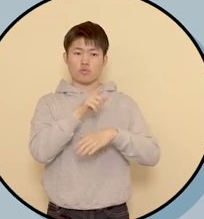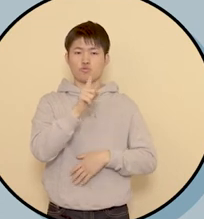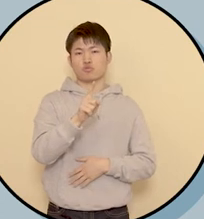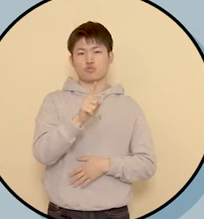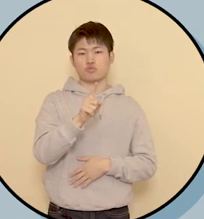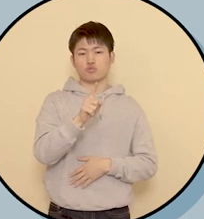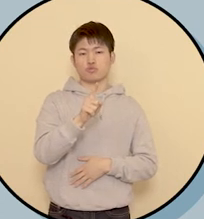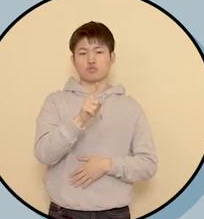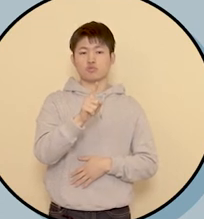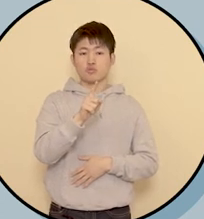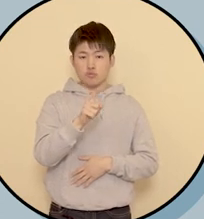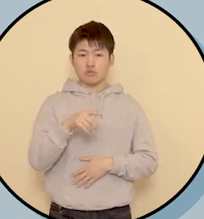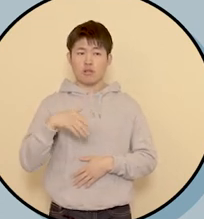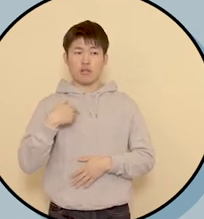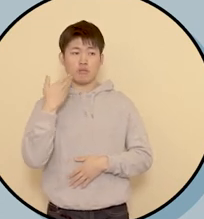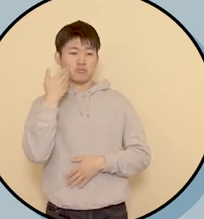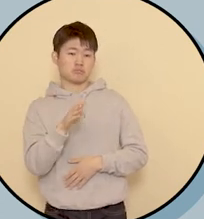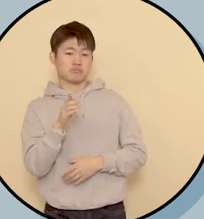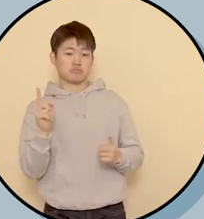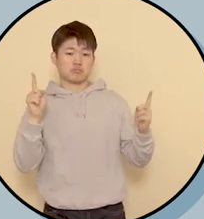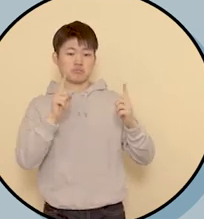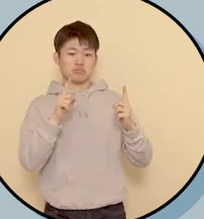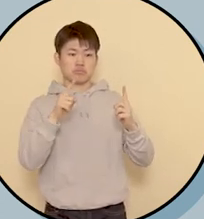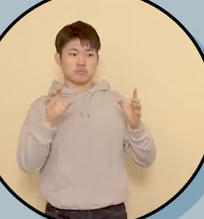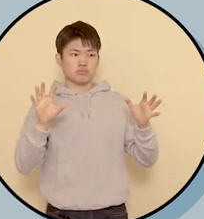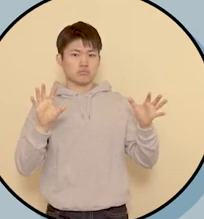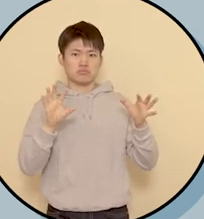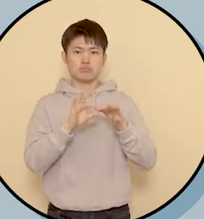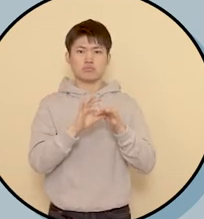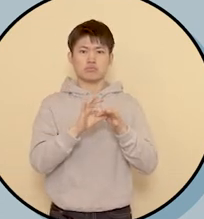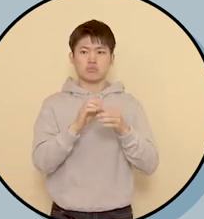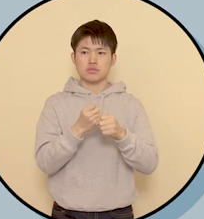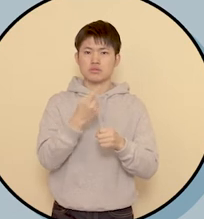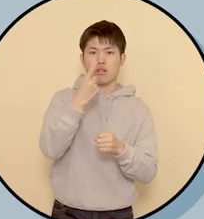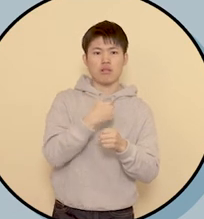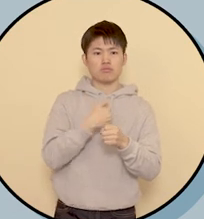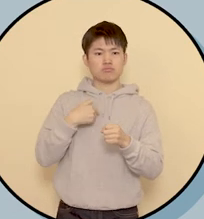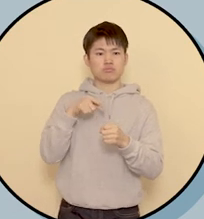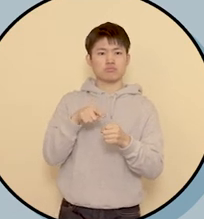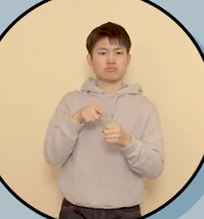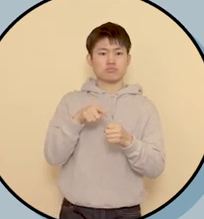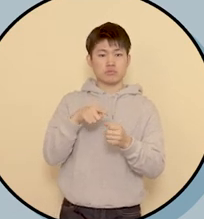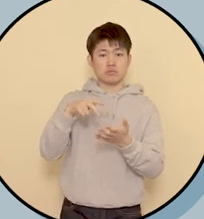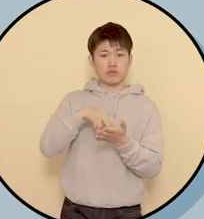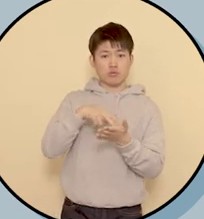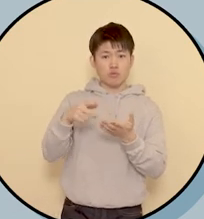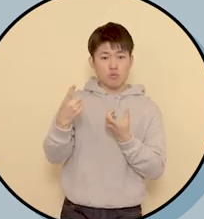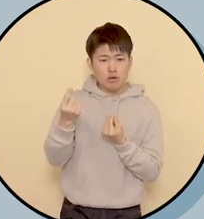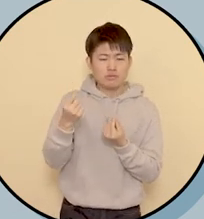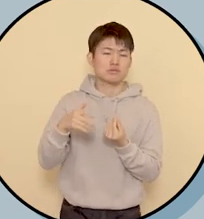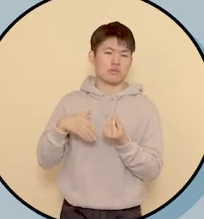か、知らない人同士がそれをきっかけにつながり合う。ダンスもそうかもしれないですけど、ただ言葉だけじゃなく